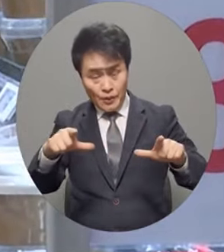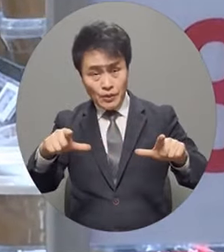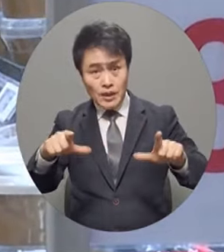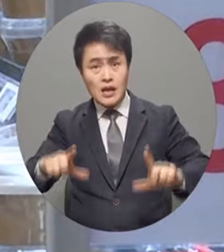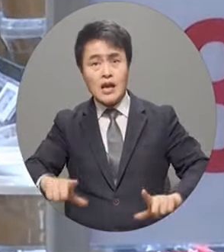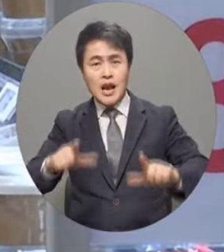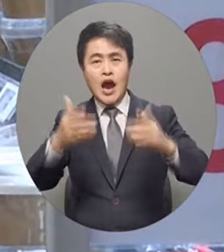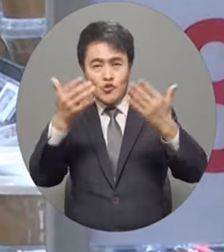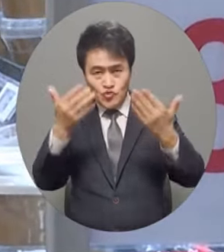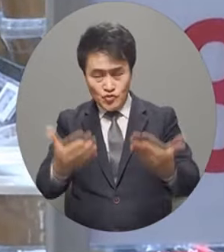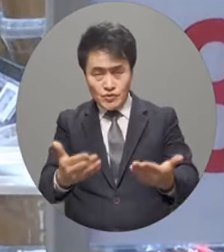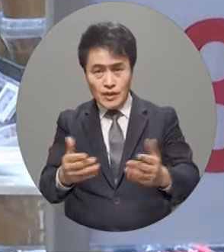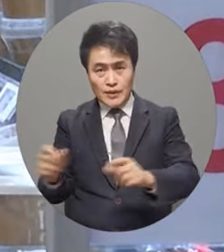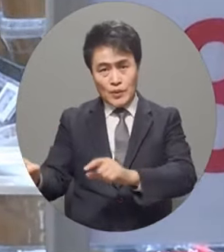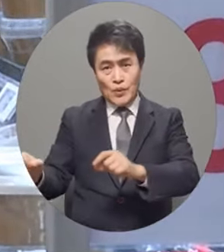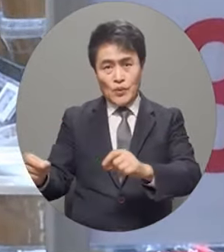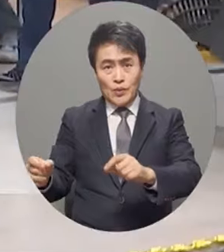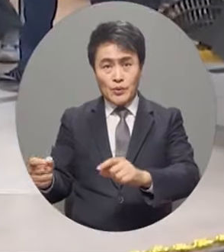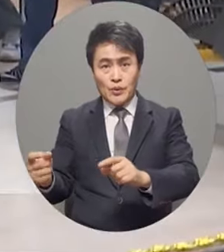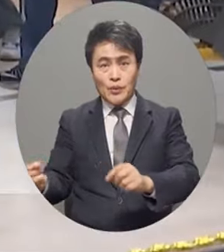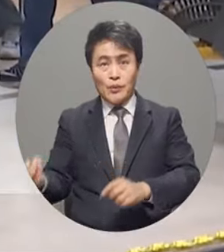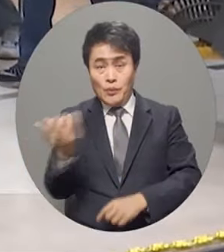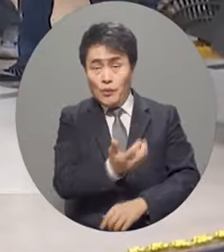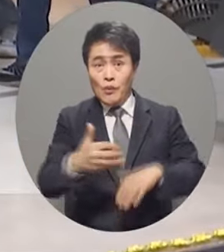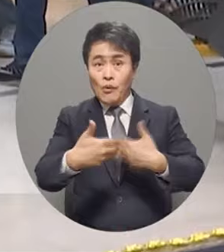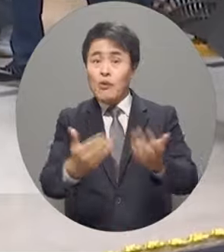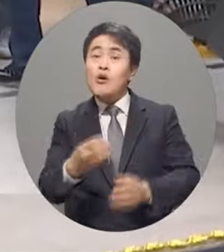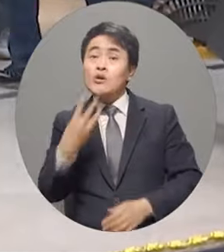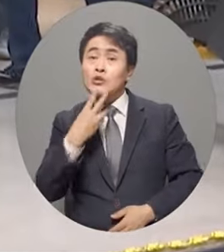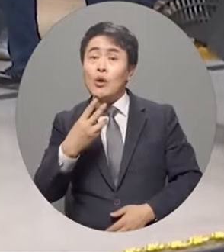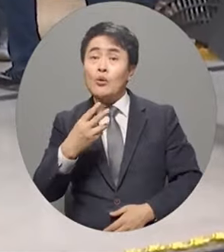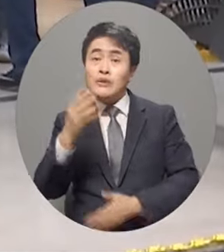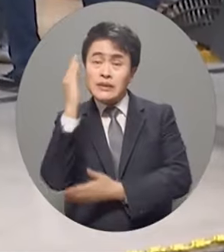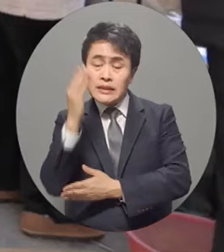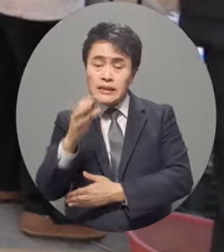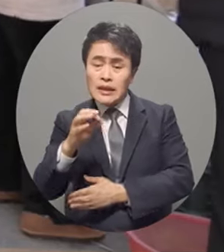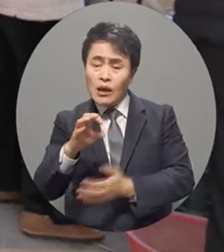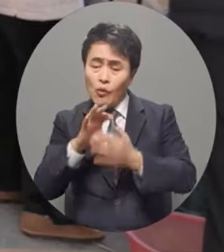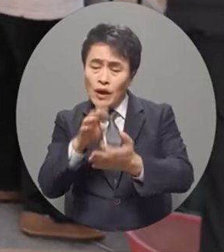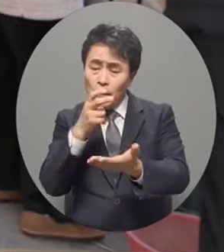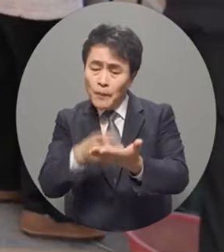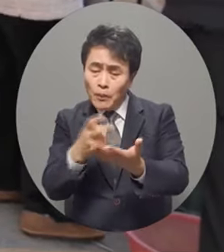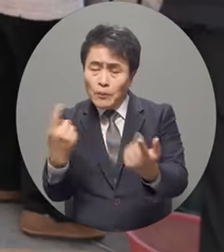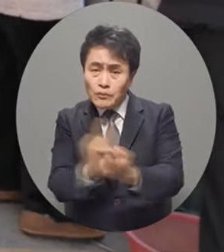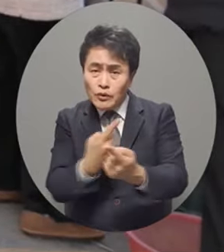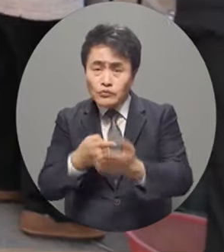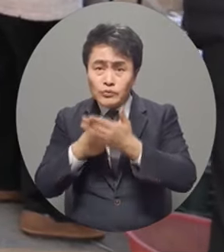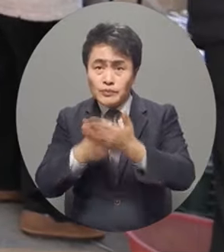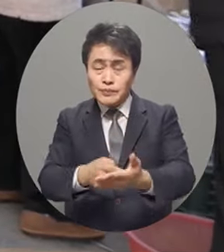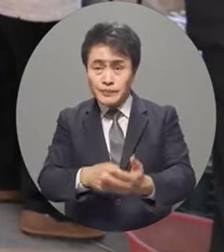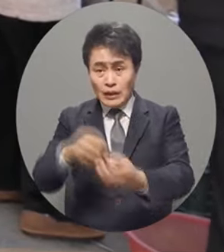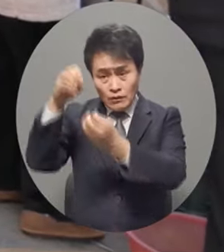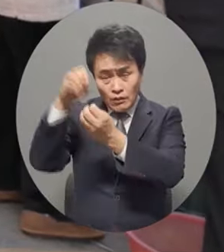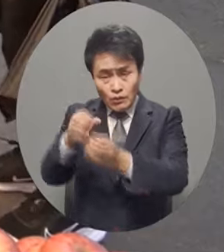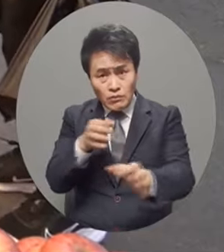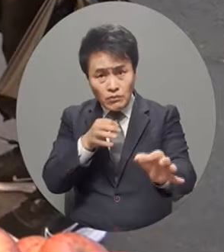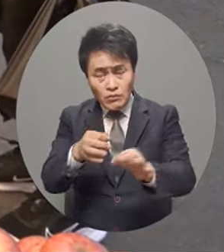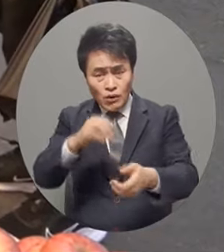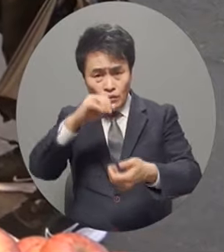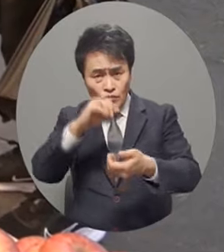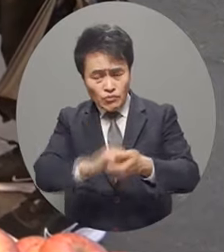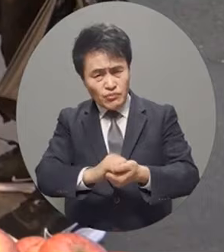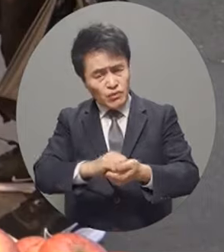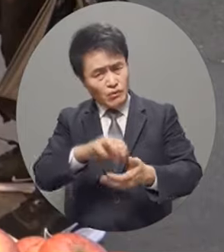휴업일을 옮겼고 서울시 의회는 관련 조례 개정을 추진하고 있습니다. 전통시장 상인들은 규제 완화